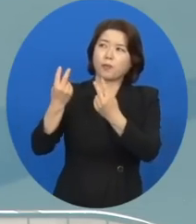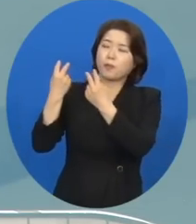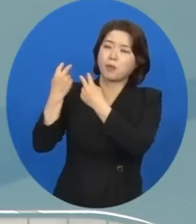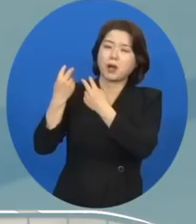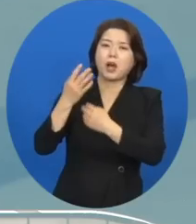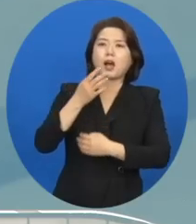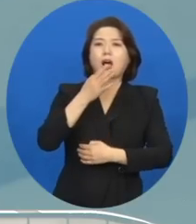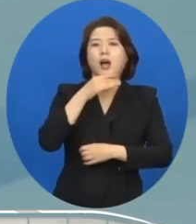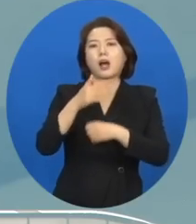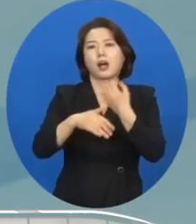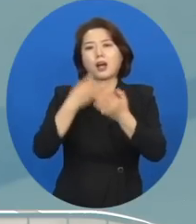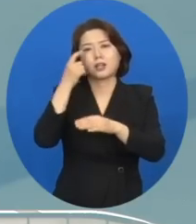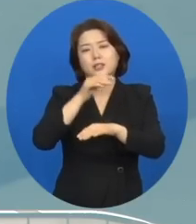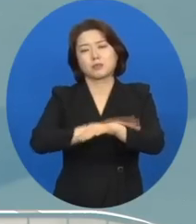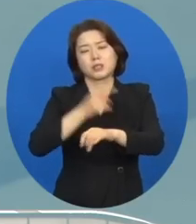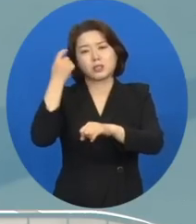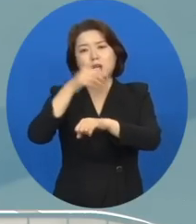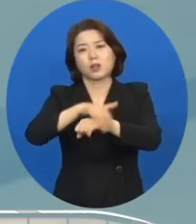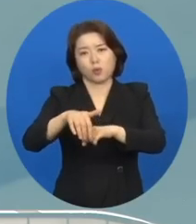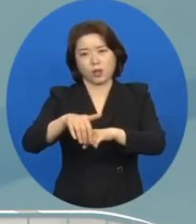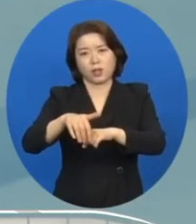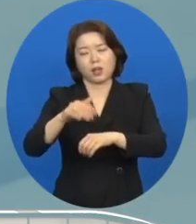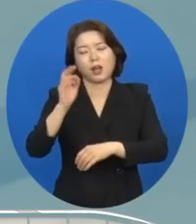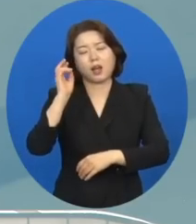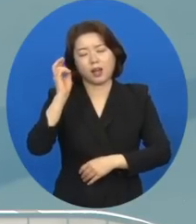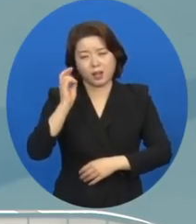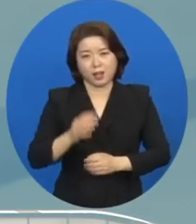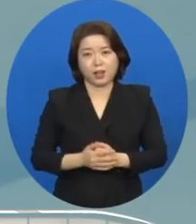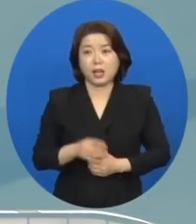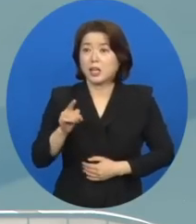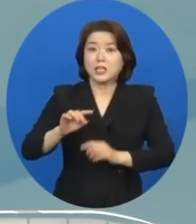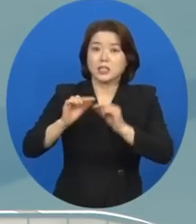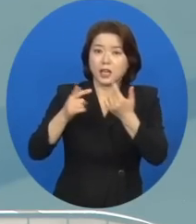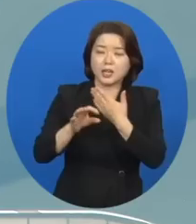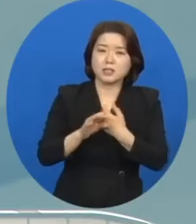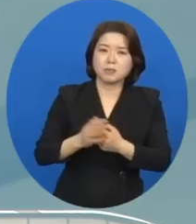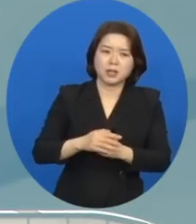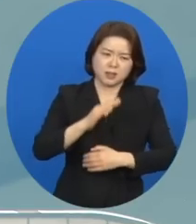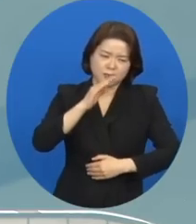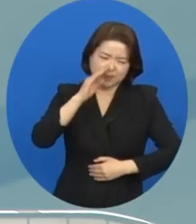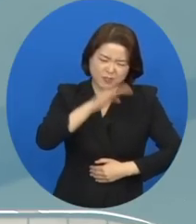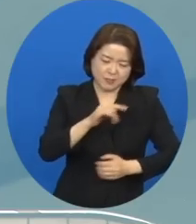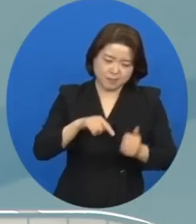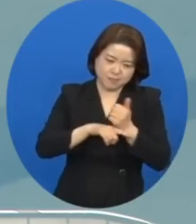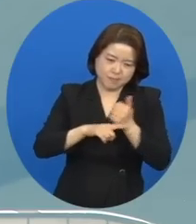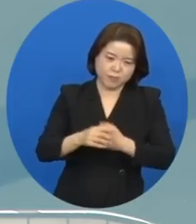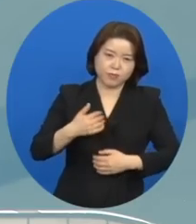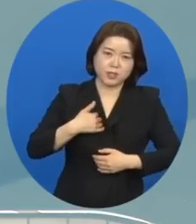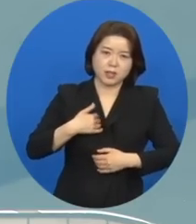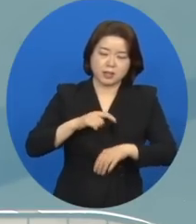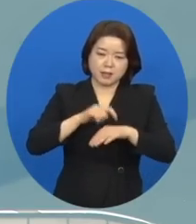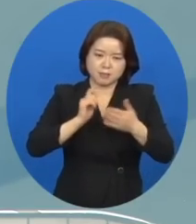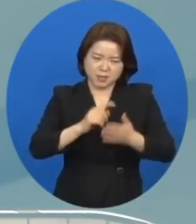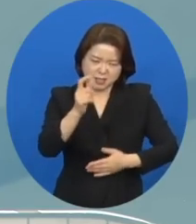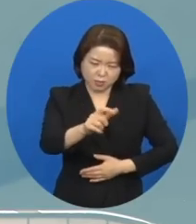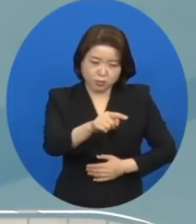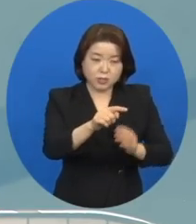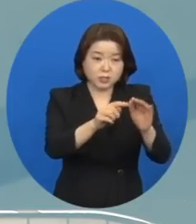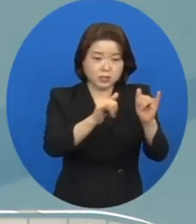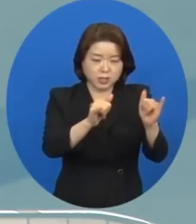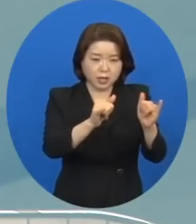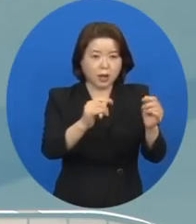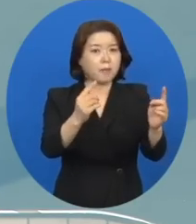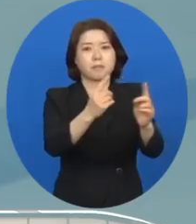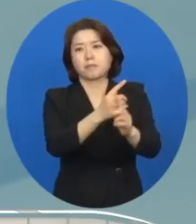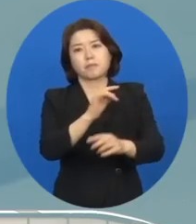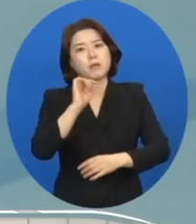지혜였구나. 하나님의 모략이었구나. 이것이 아니면 그렇게 악독하고 마음이 굳은 그 사람들을 변화시킬 수 없기